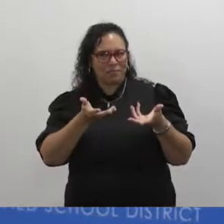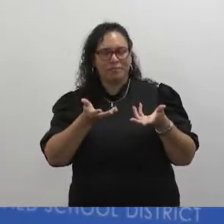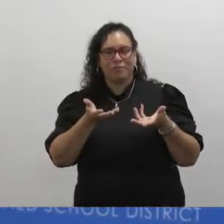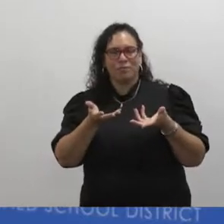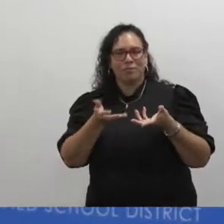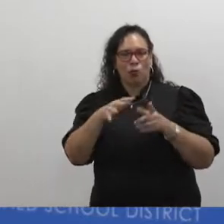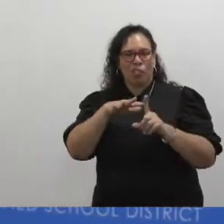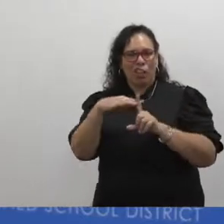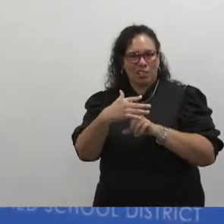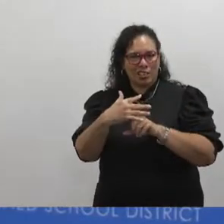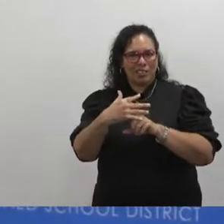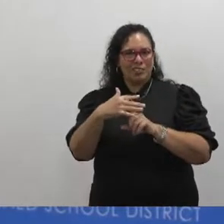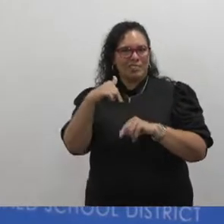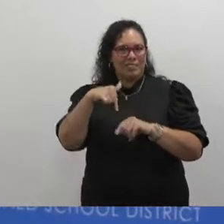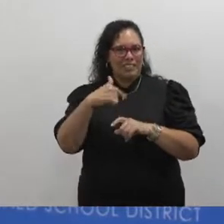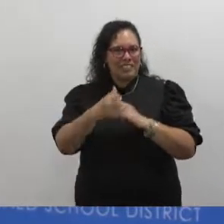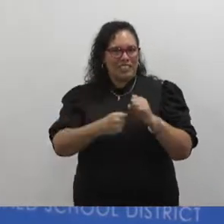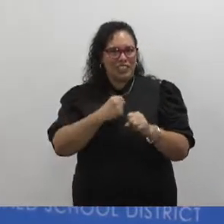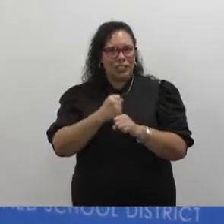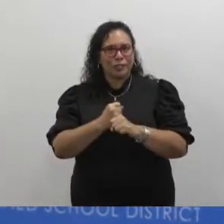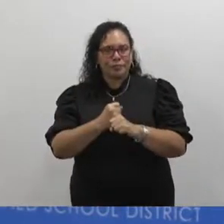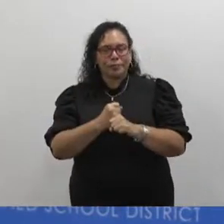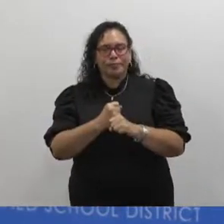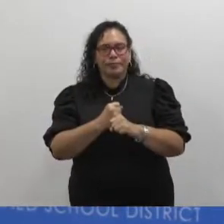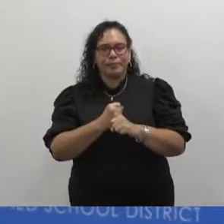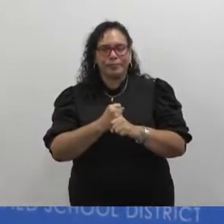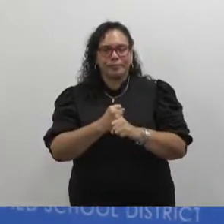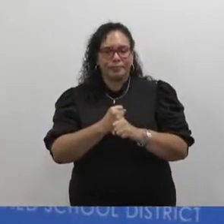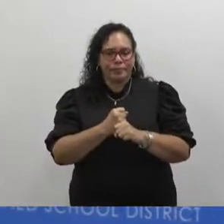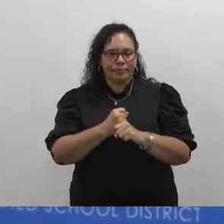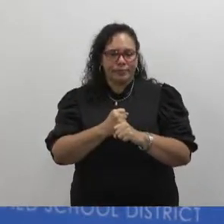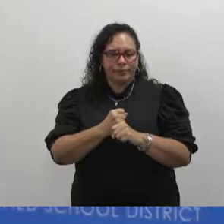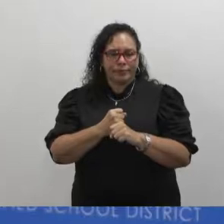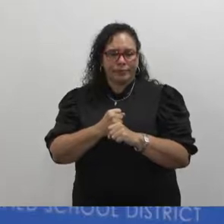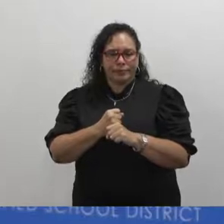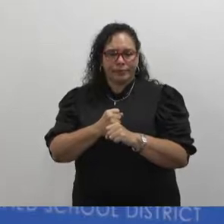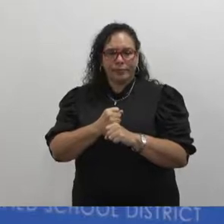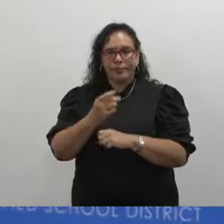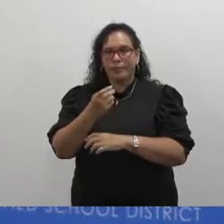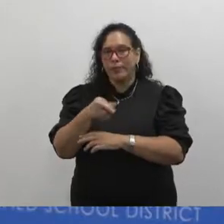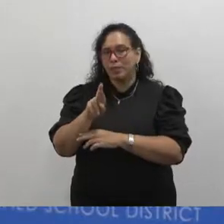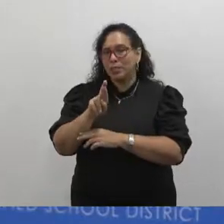chơi khnì chấm pi không ăn tận này chấm này